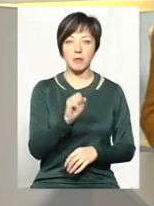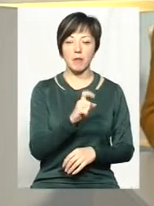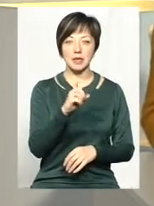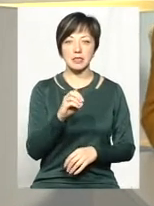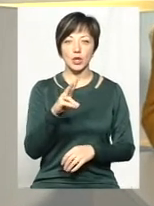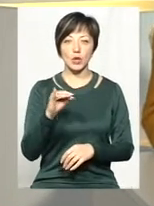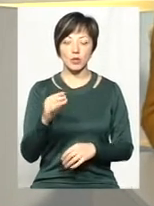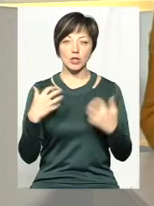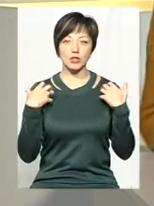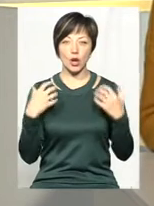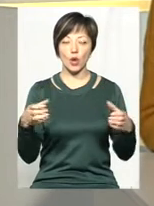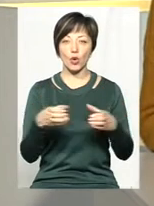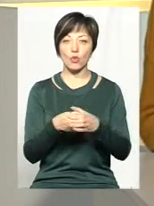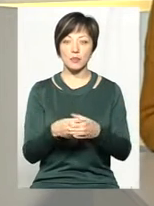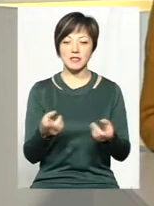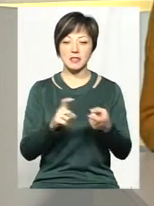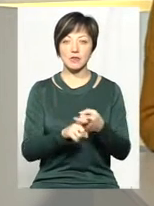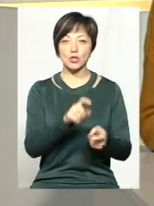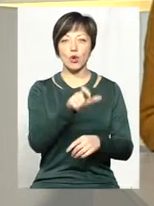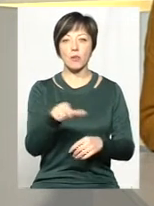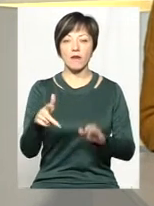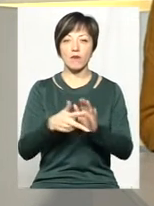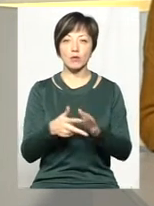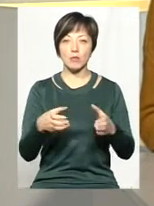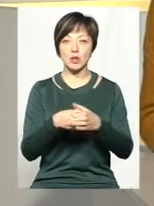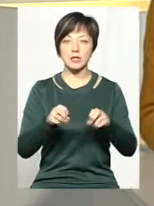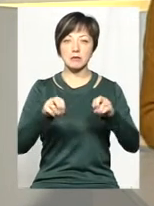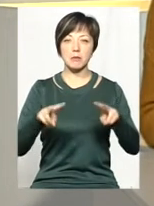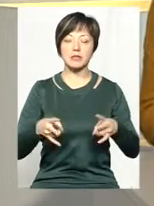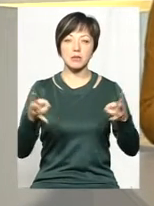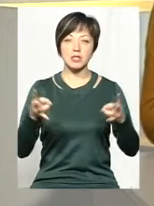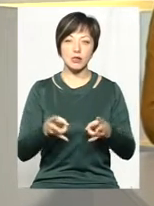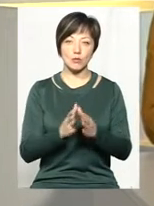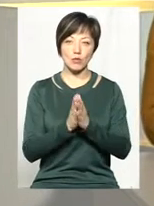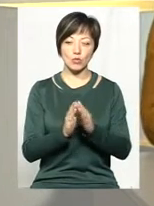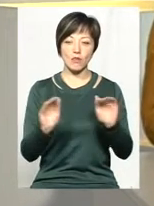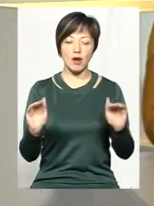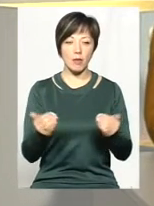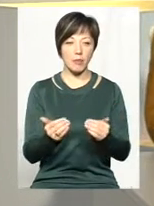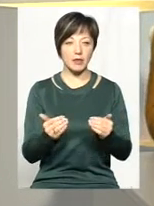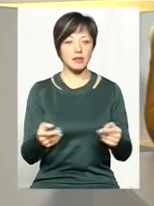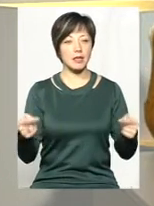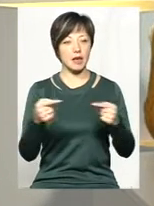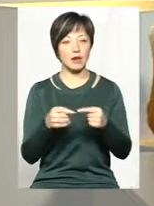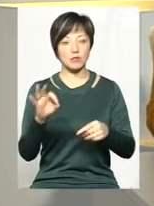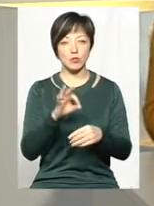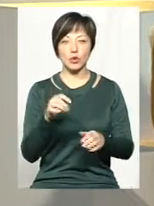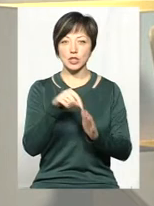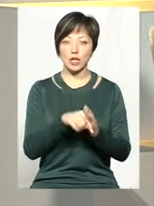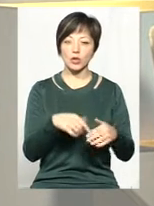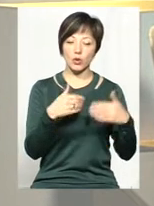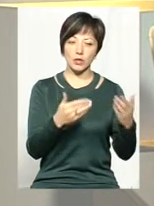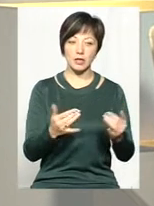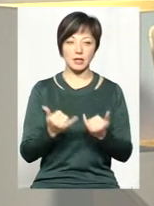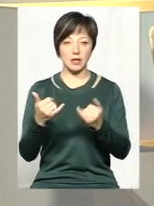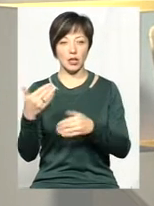групи зв'язків з громадськістю 8-го полку спецпризначення Віталій Могила. Прошу фрагмент якраз про значення одних для